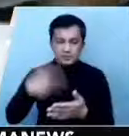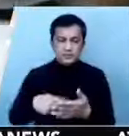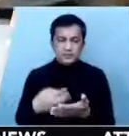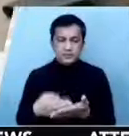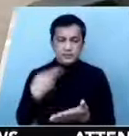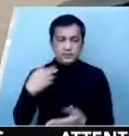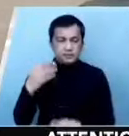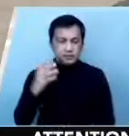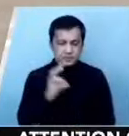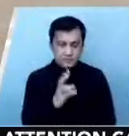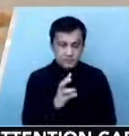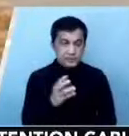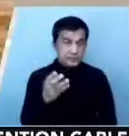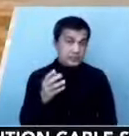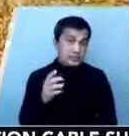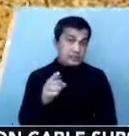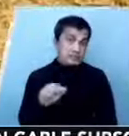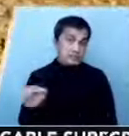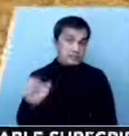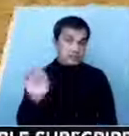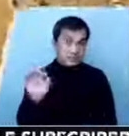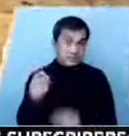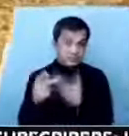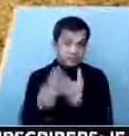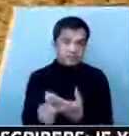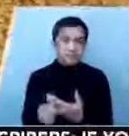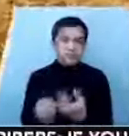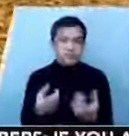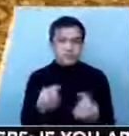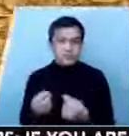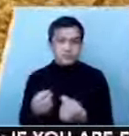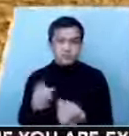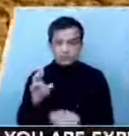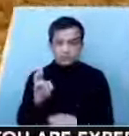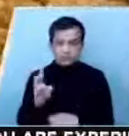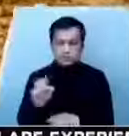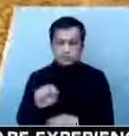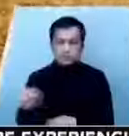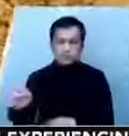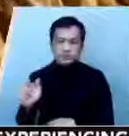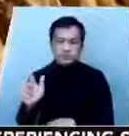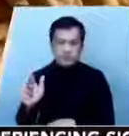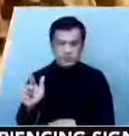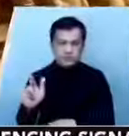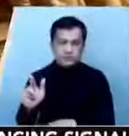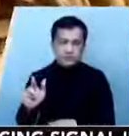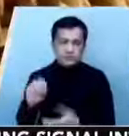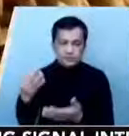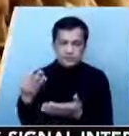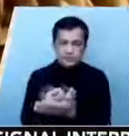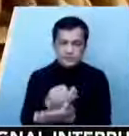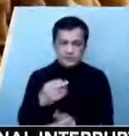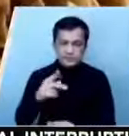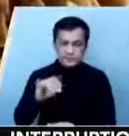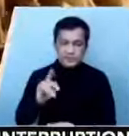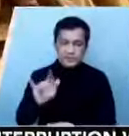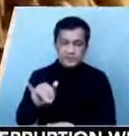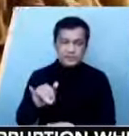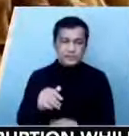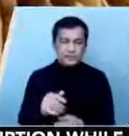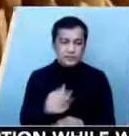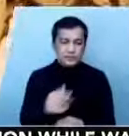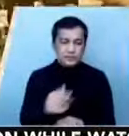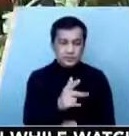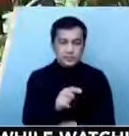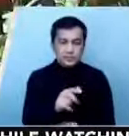hanggang 19 pesos kada kilo, gagawin ng 17 hanggang 23 pesos sa fresh palay at 23 hanggang 30 pesos sa clean